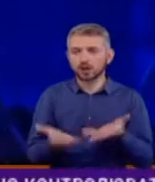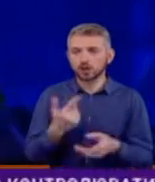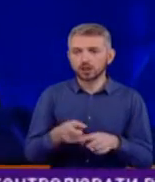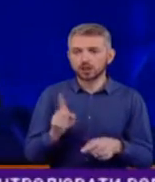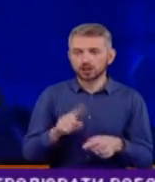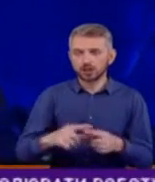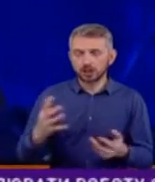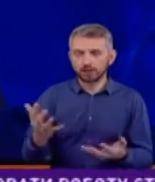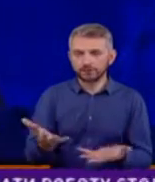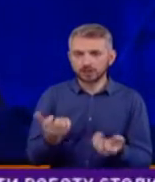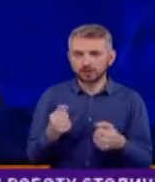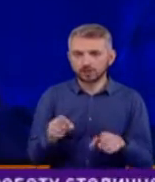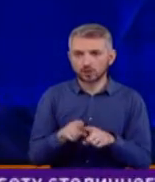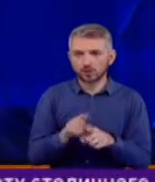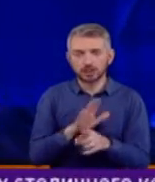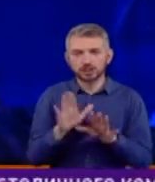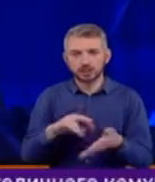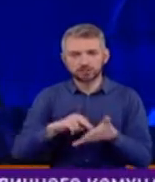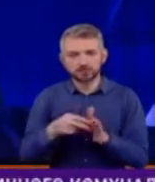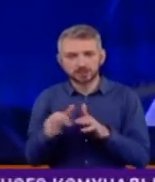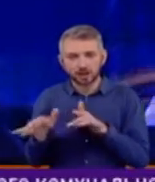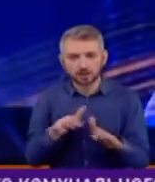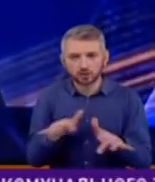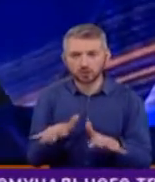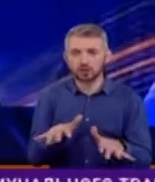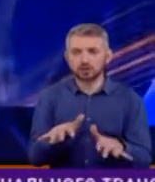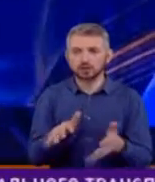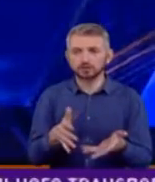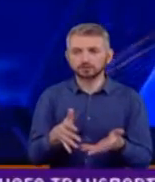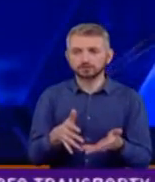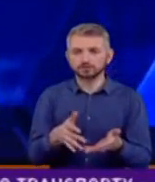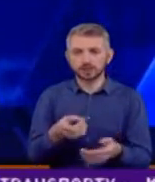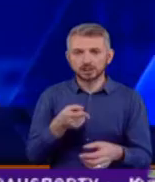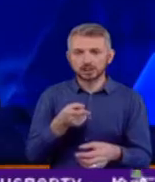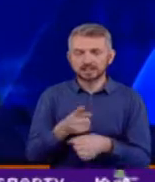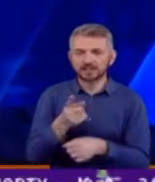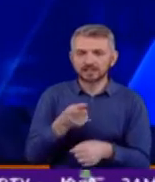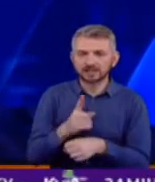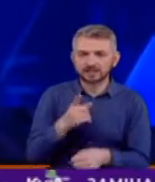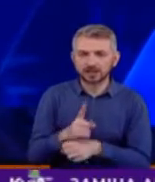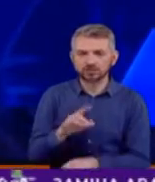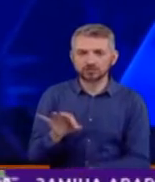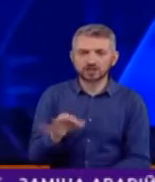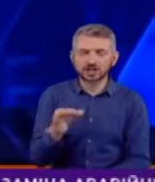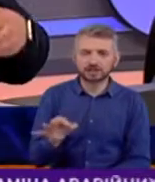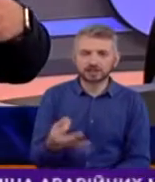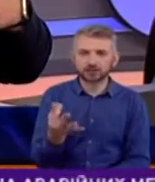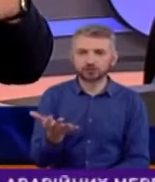взяв таку от, не тільки навіть тактику, а стратегію, сатиристичну, саркастичну,